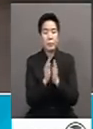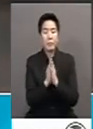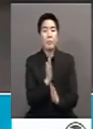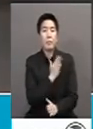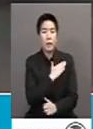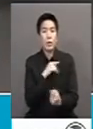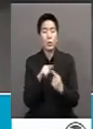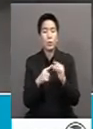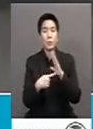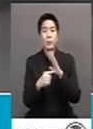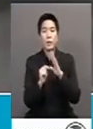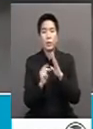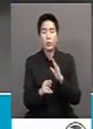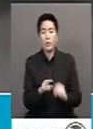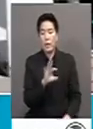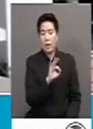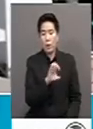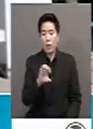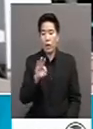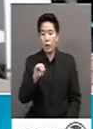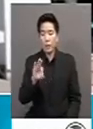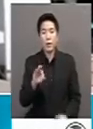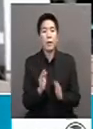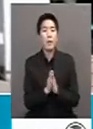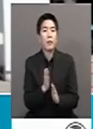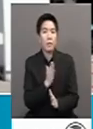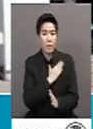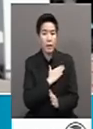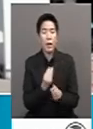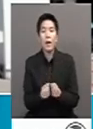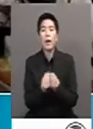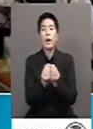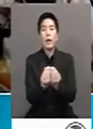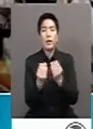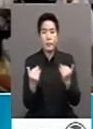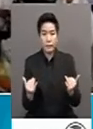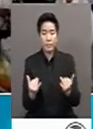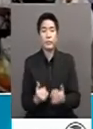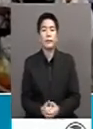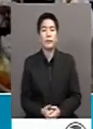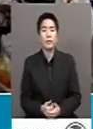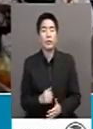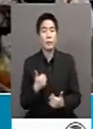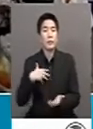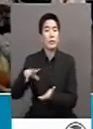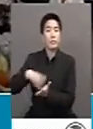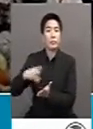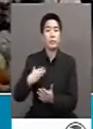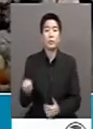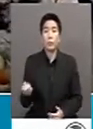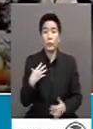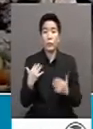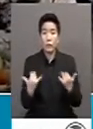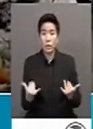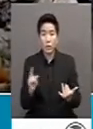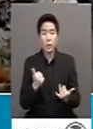จังหวัดปทุมธานี999รูปเพื่อถวายเป็นพระราชกุศลนะครับ ค่ะคือมีรายงานเข้ามาล่าสุดด้วยคุณผู้ชม